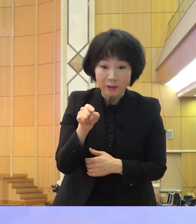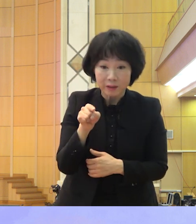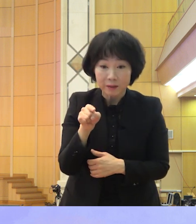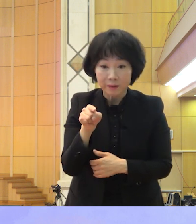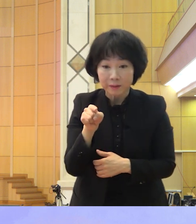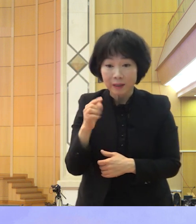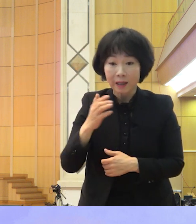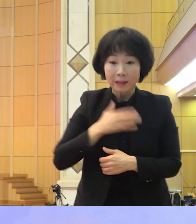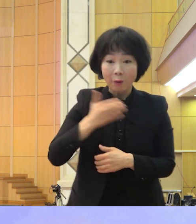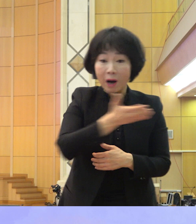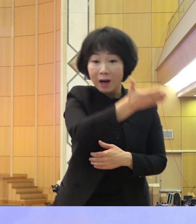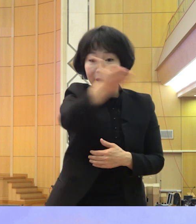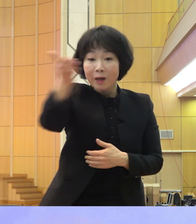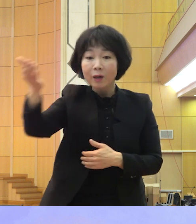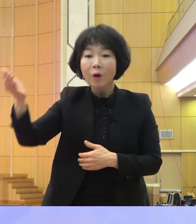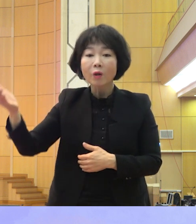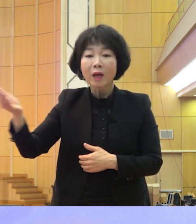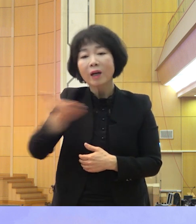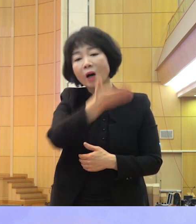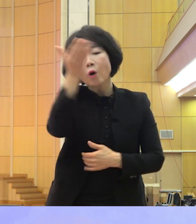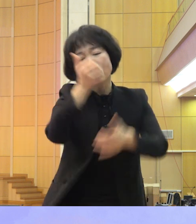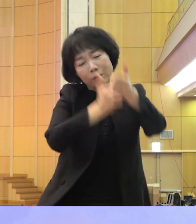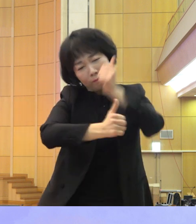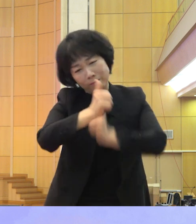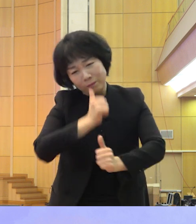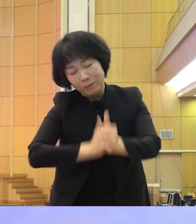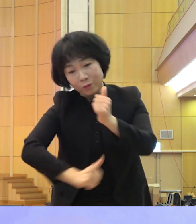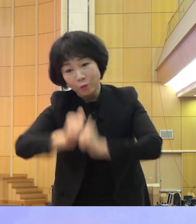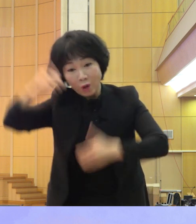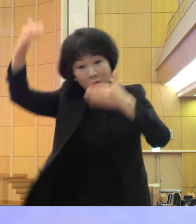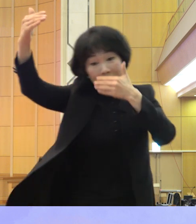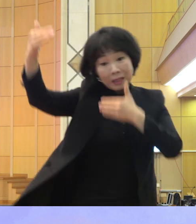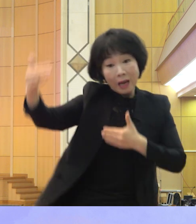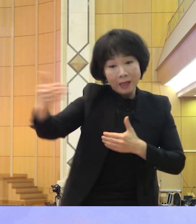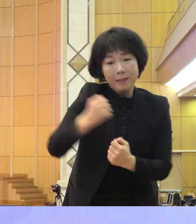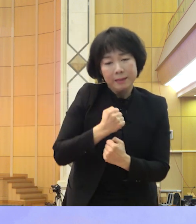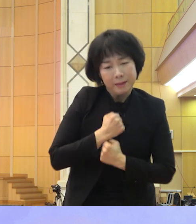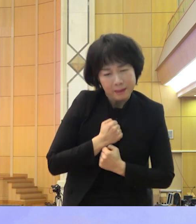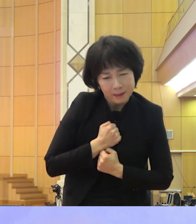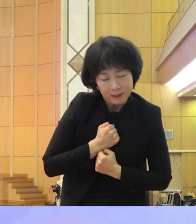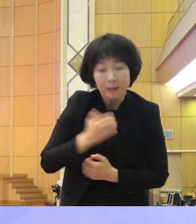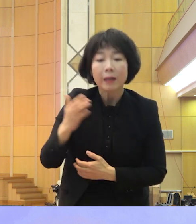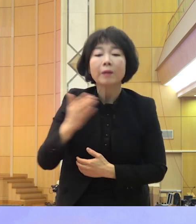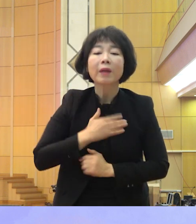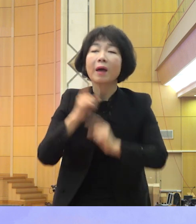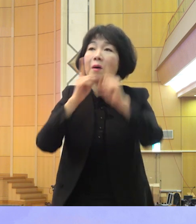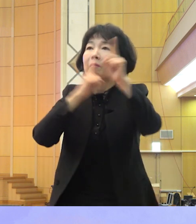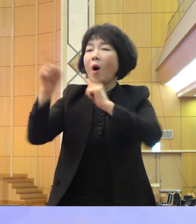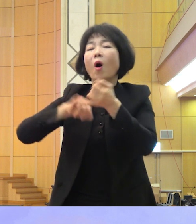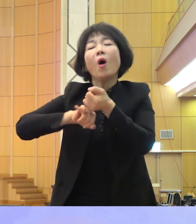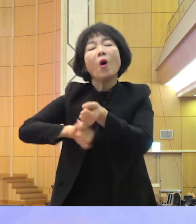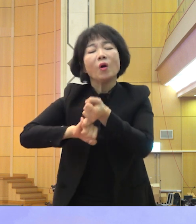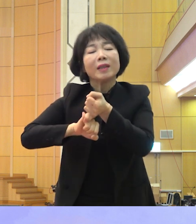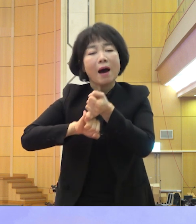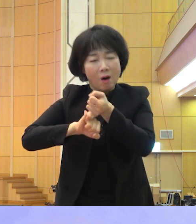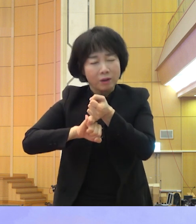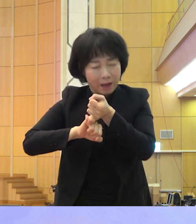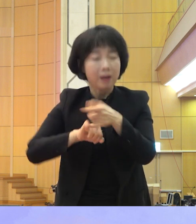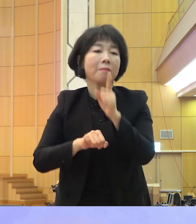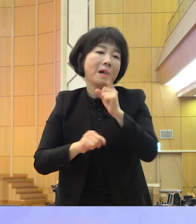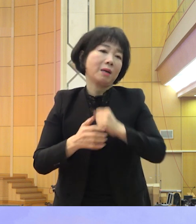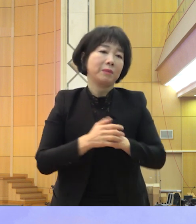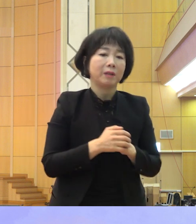이것이 나와 너희와 너희 후손 사이에 지킬 내